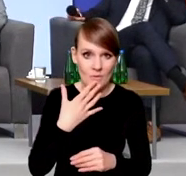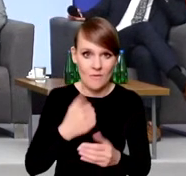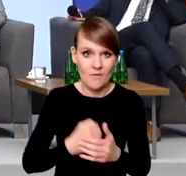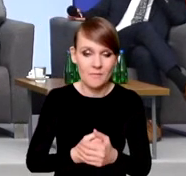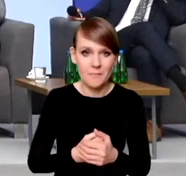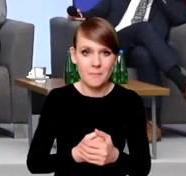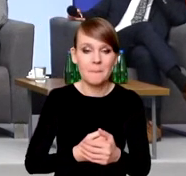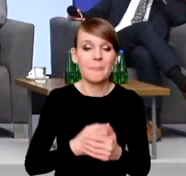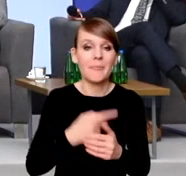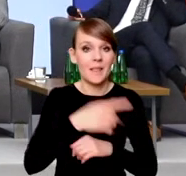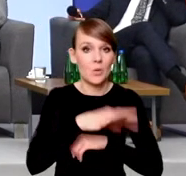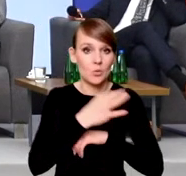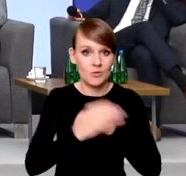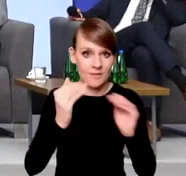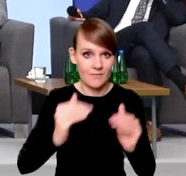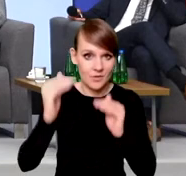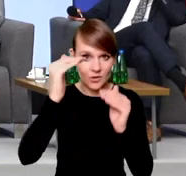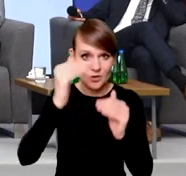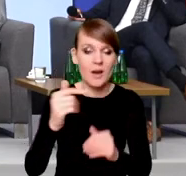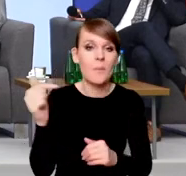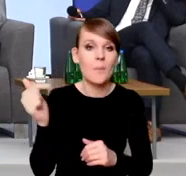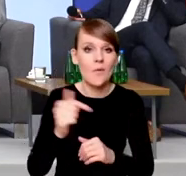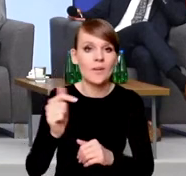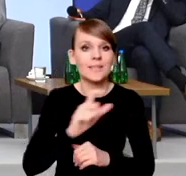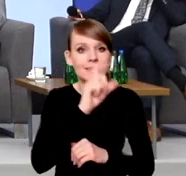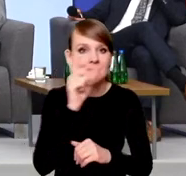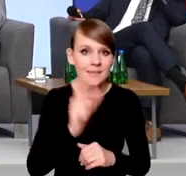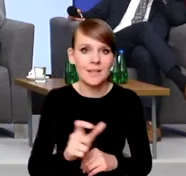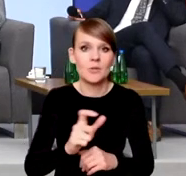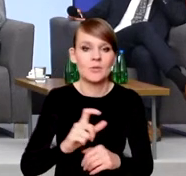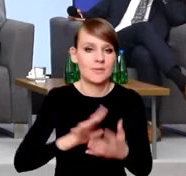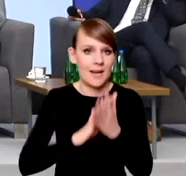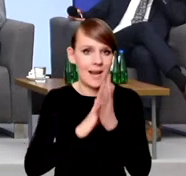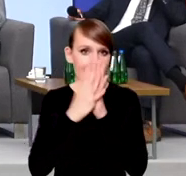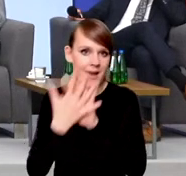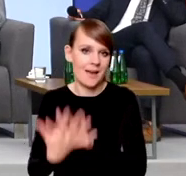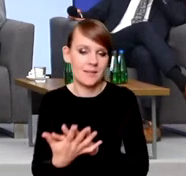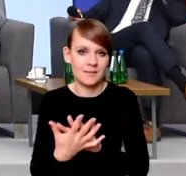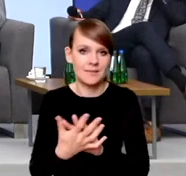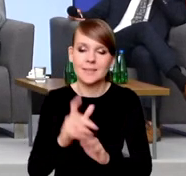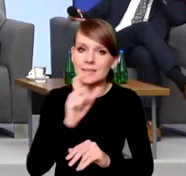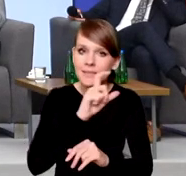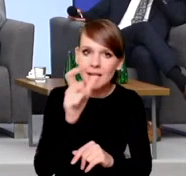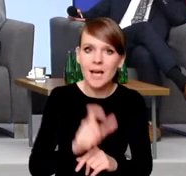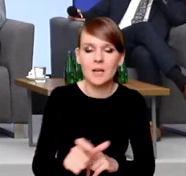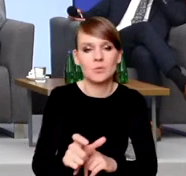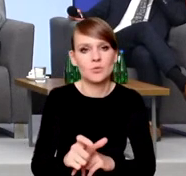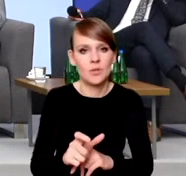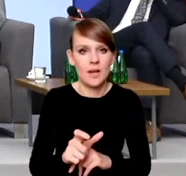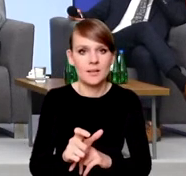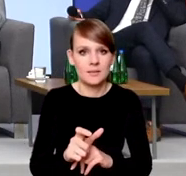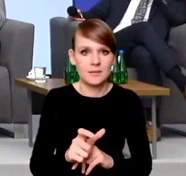wyższe uczelnie powinny cały czas się transformować, cały czas jednak